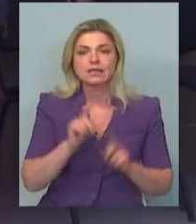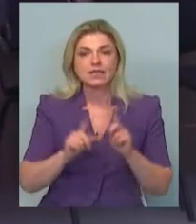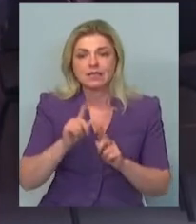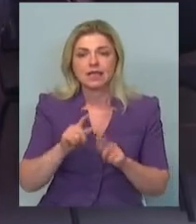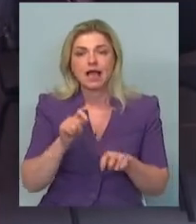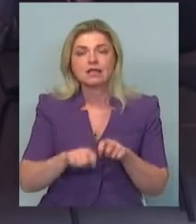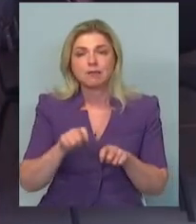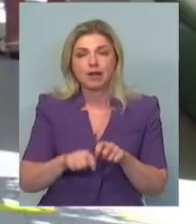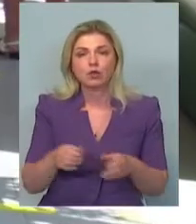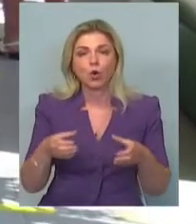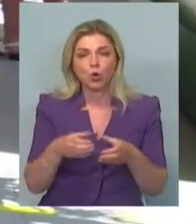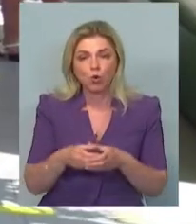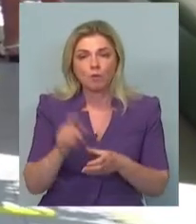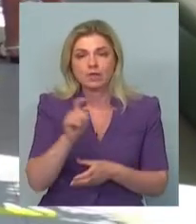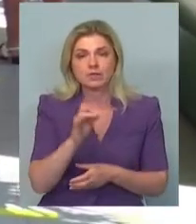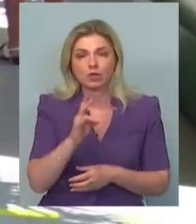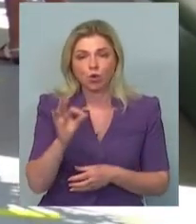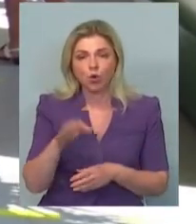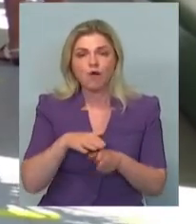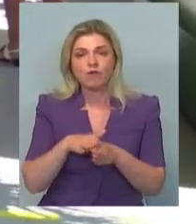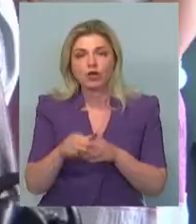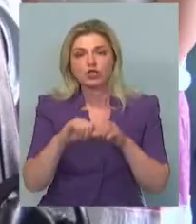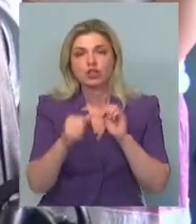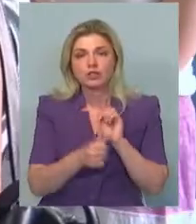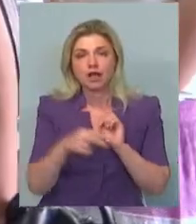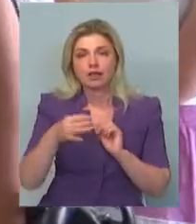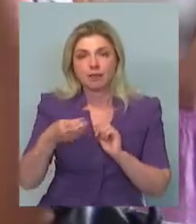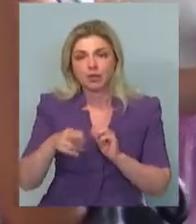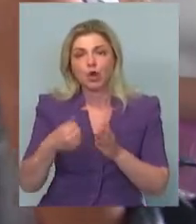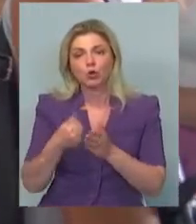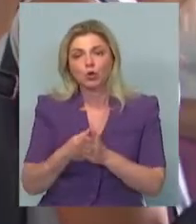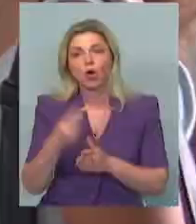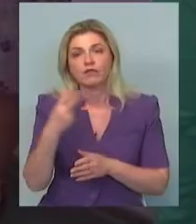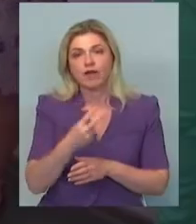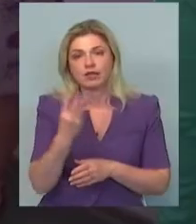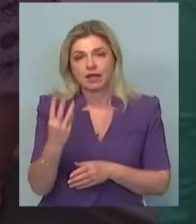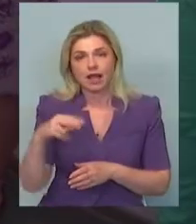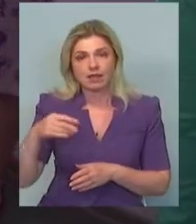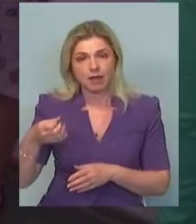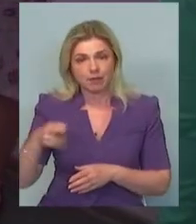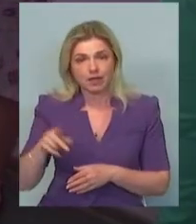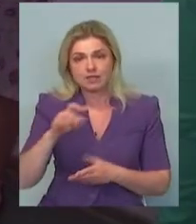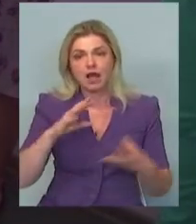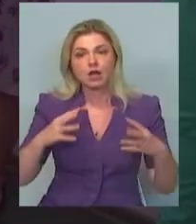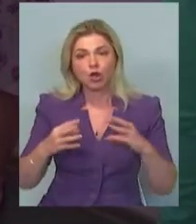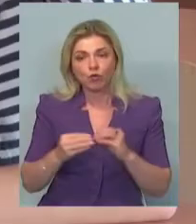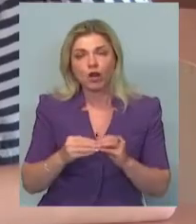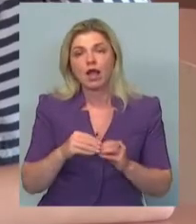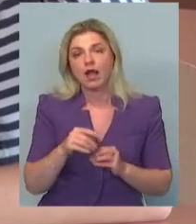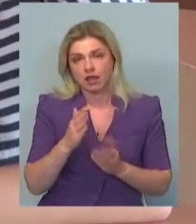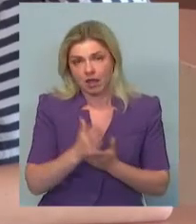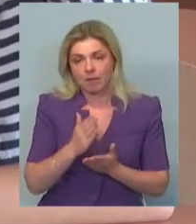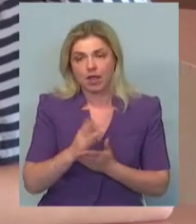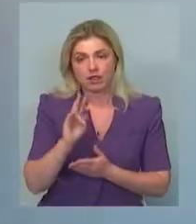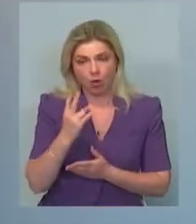центрі оцінювання якості освіти відбулися 16 липня та 23 липня. За їх результатами в Миколаєві декілька випускників мають